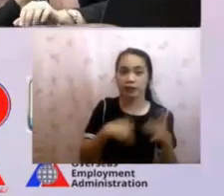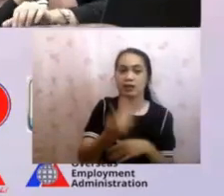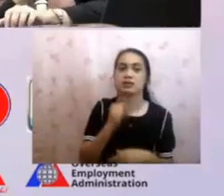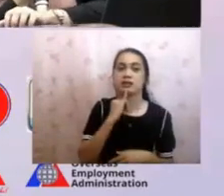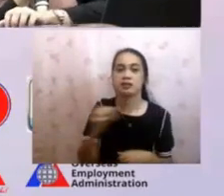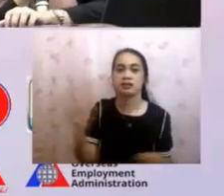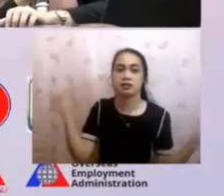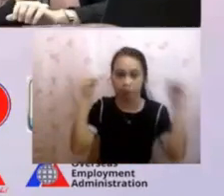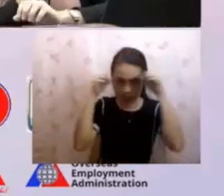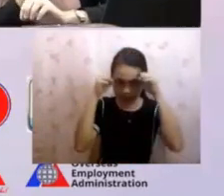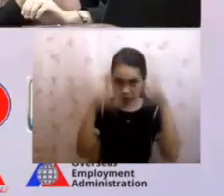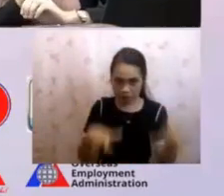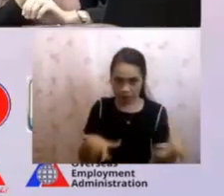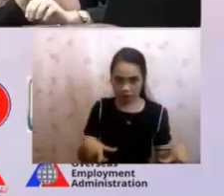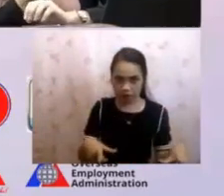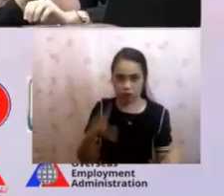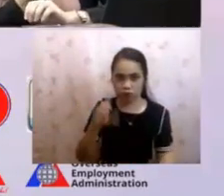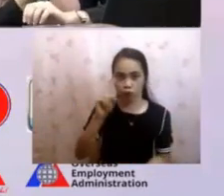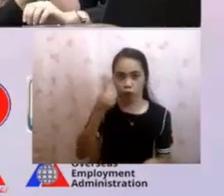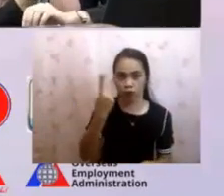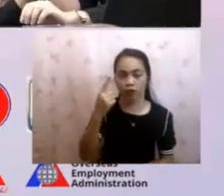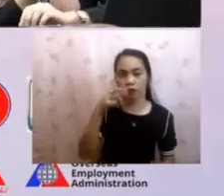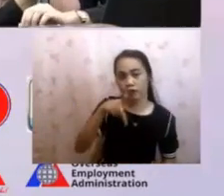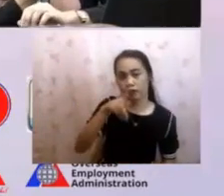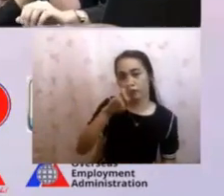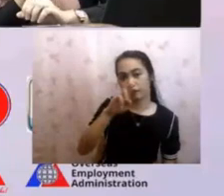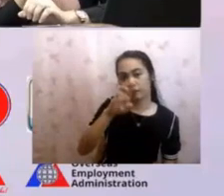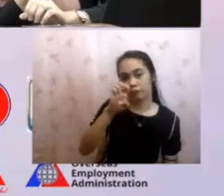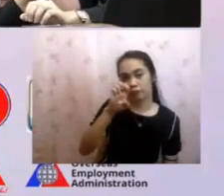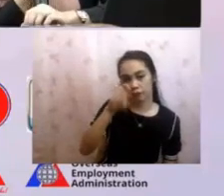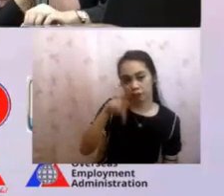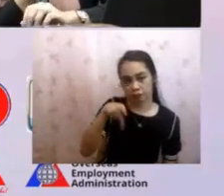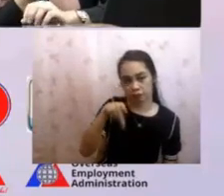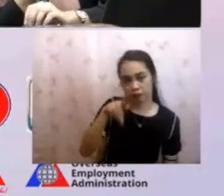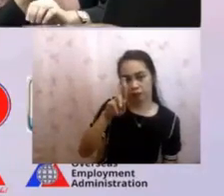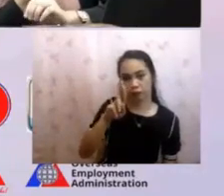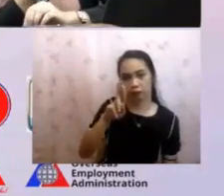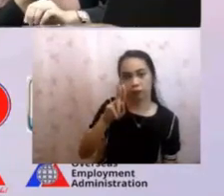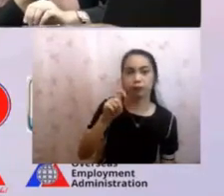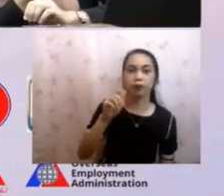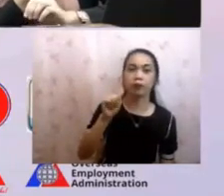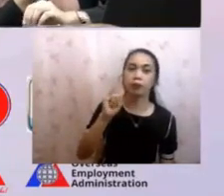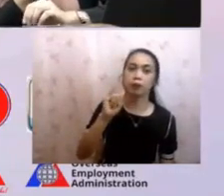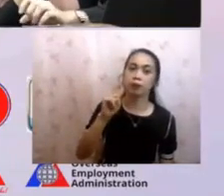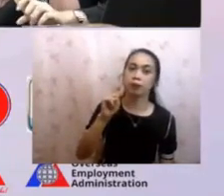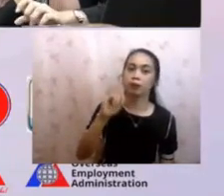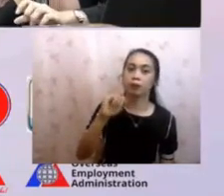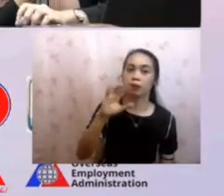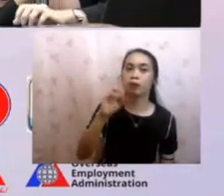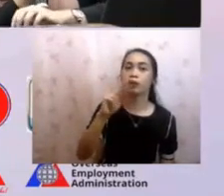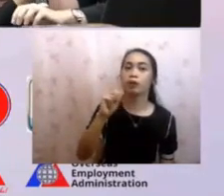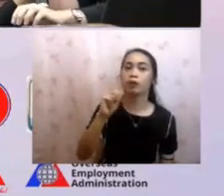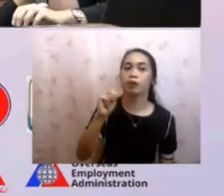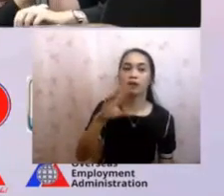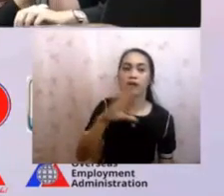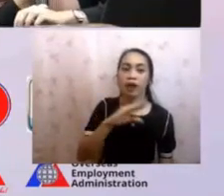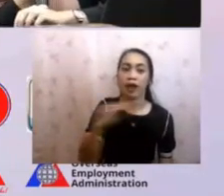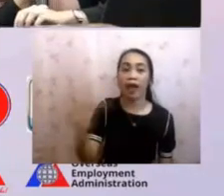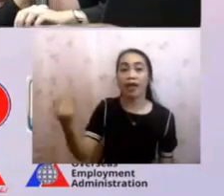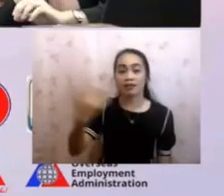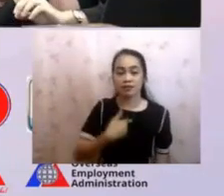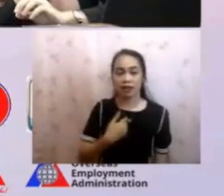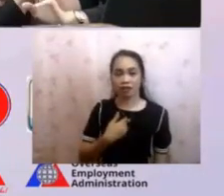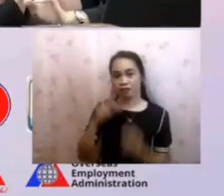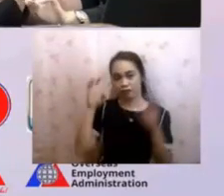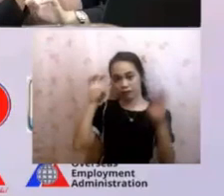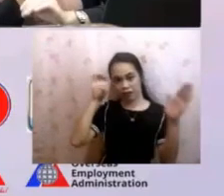show, if wala ka ni adto, no show ilang ibutang. What if you are planning to apply again or ni-apply na gid ka, but then pag-check nila sa ilang